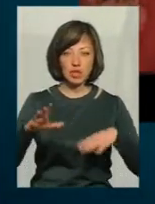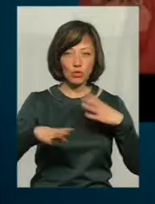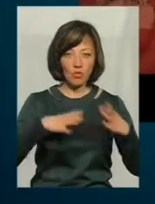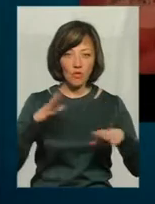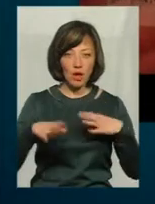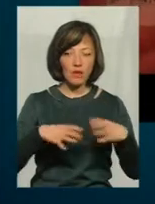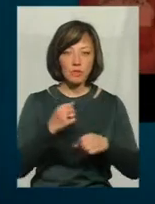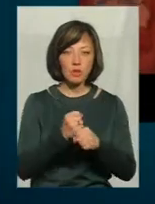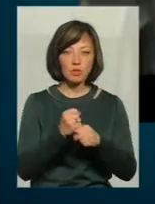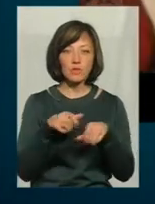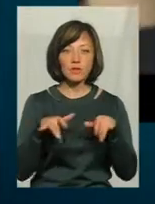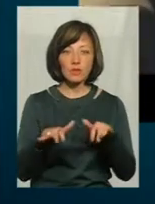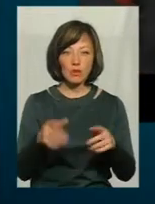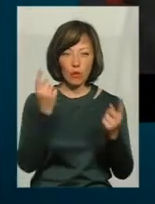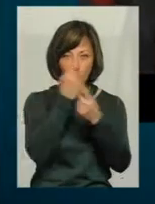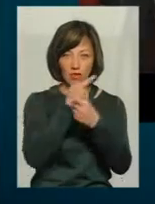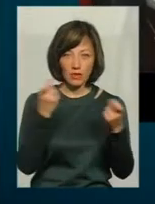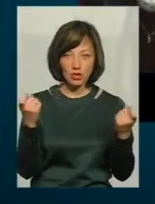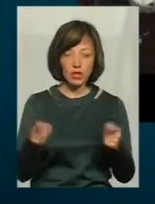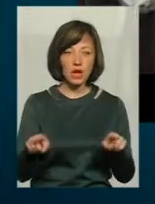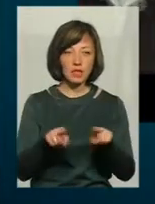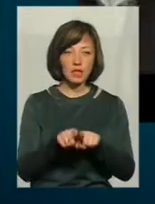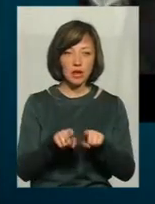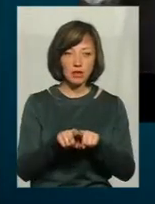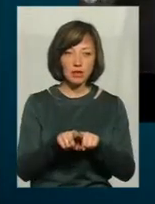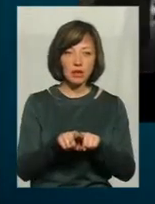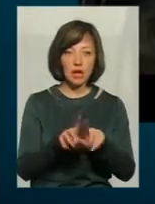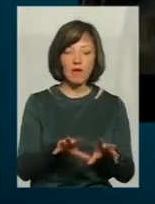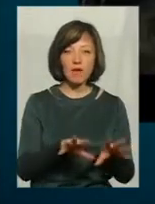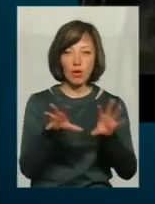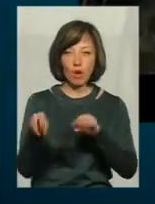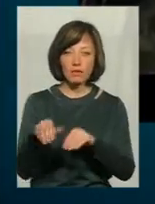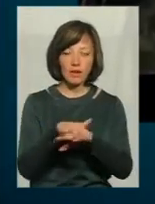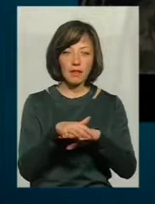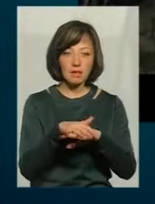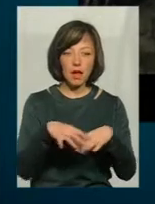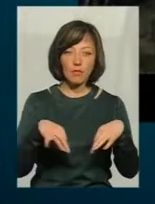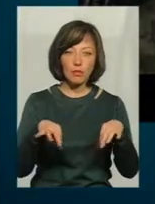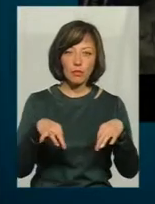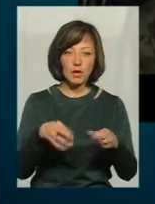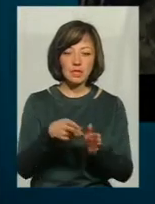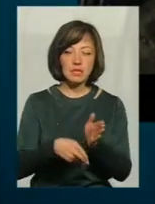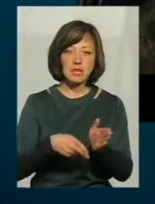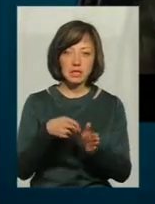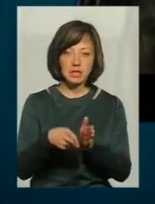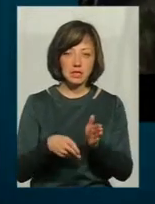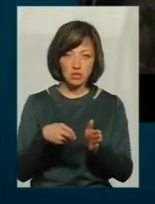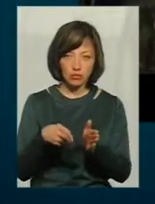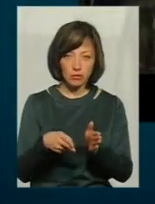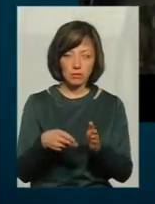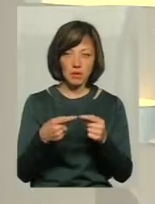комплексі відпрацьовувались заходи з оповіщення, а також практичну евакуацію населення як автомобільним, так і залізничним